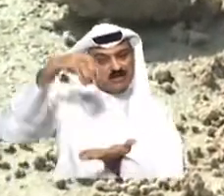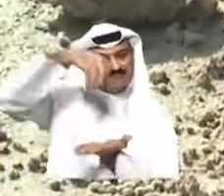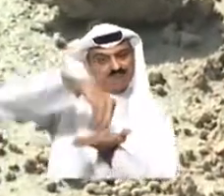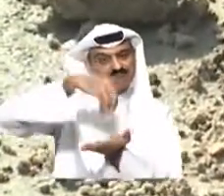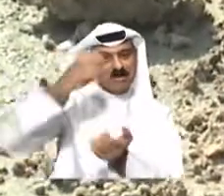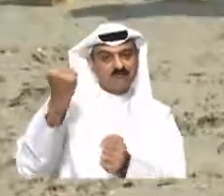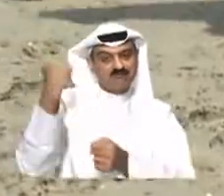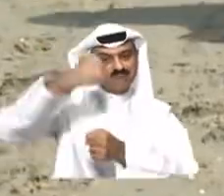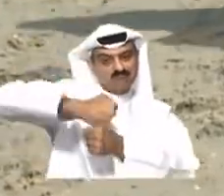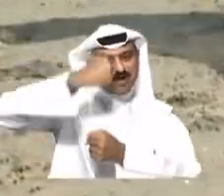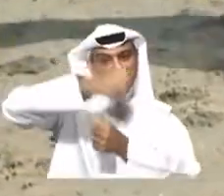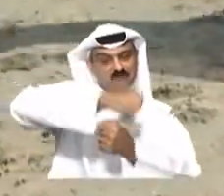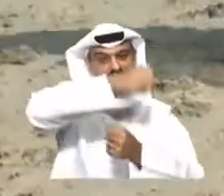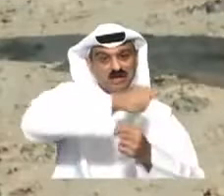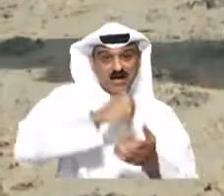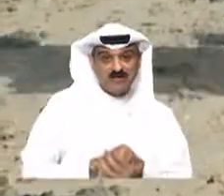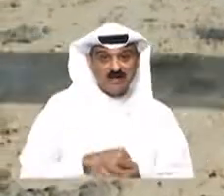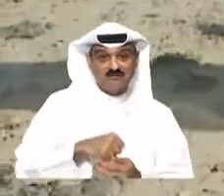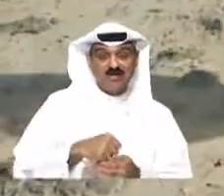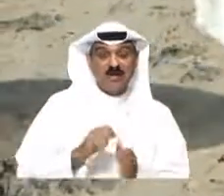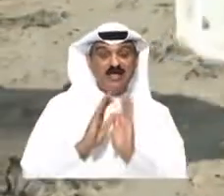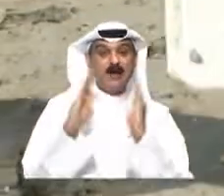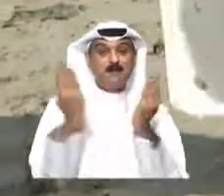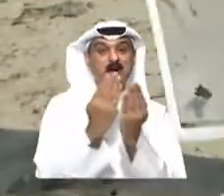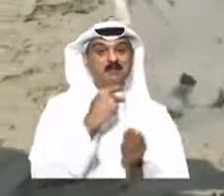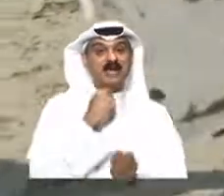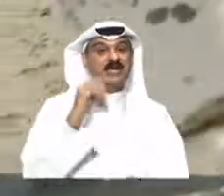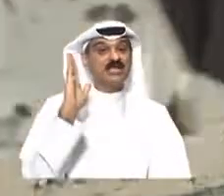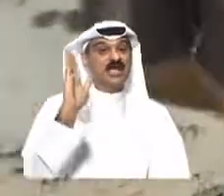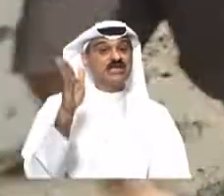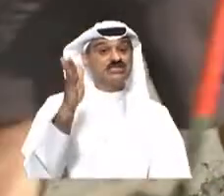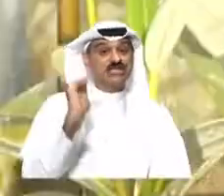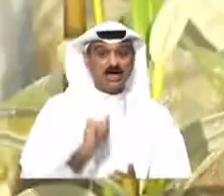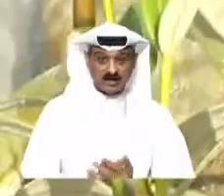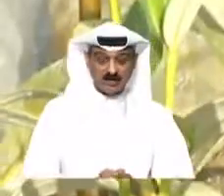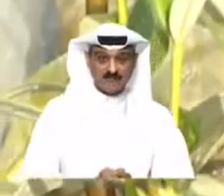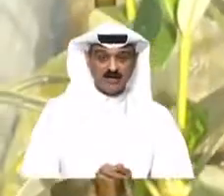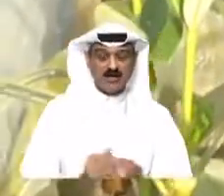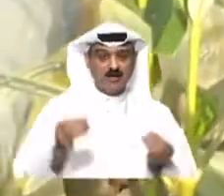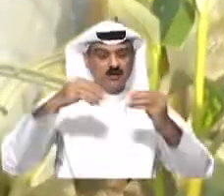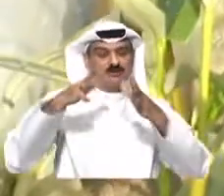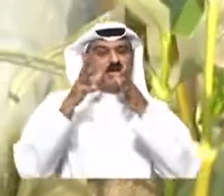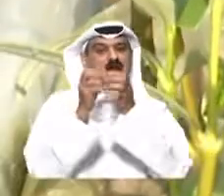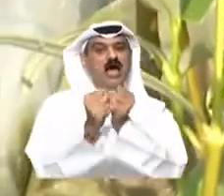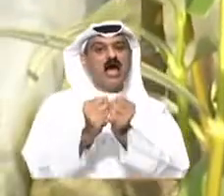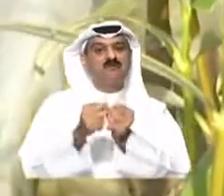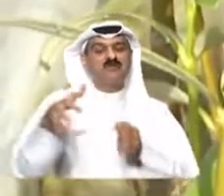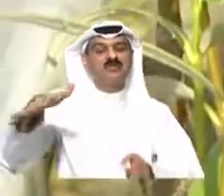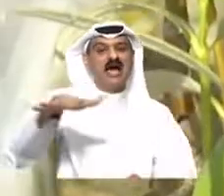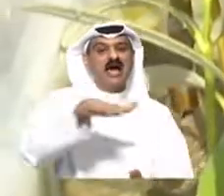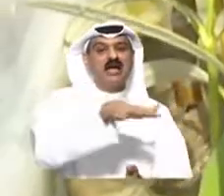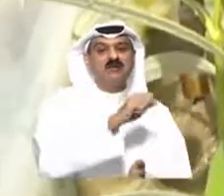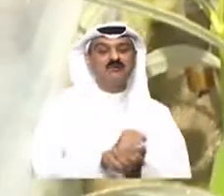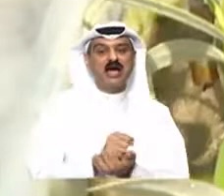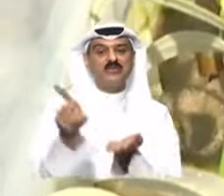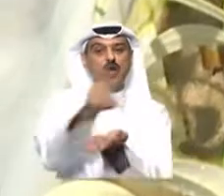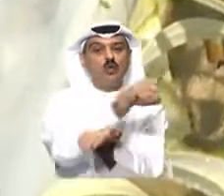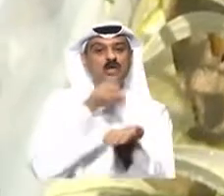نبات المانغرو في محمية الجهراء لزيادة التنوع الأحيائي فيها والمحافظة على البيئة